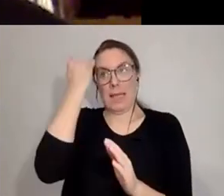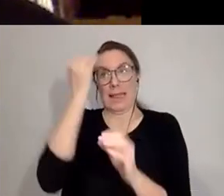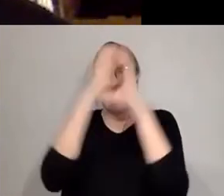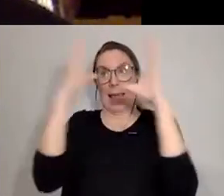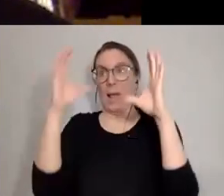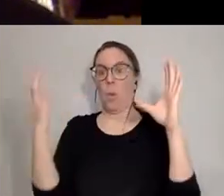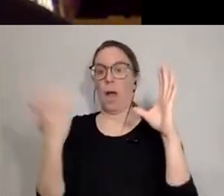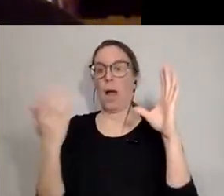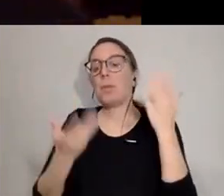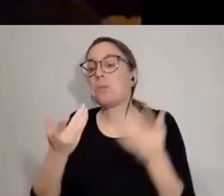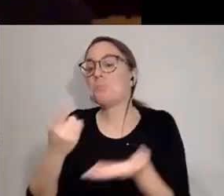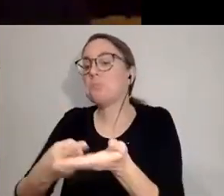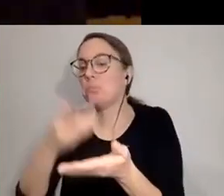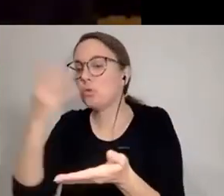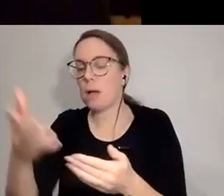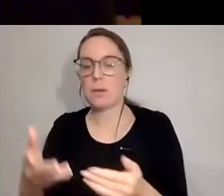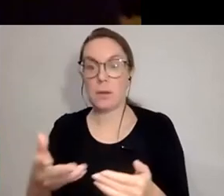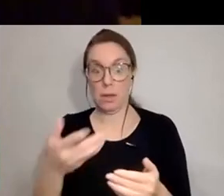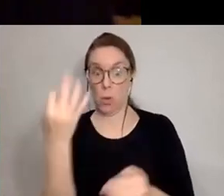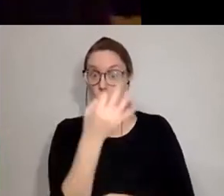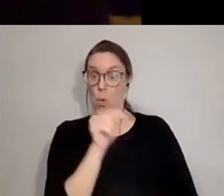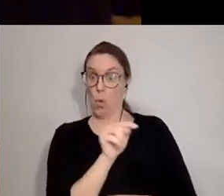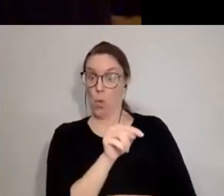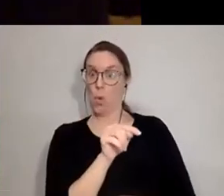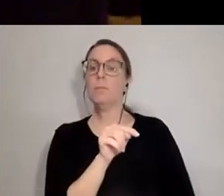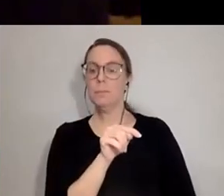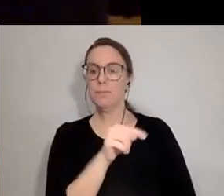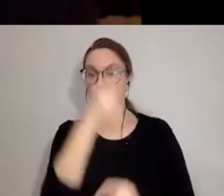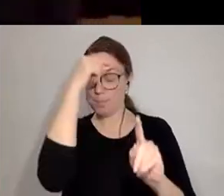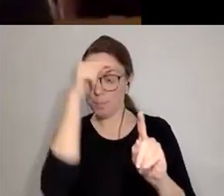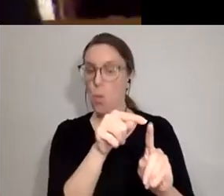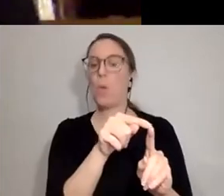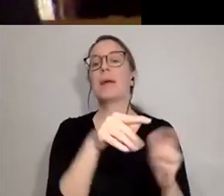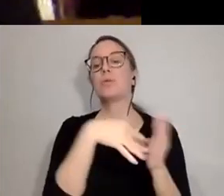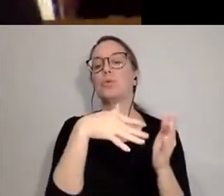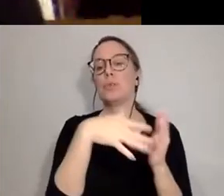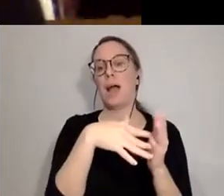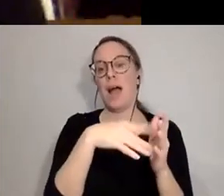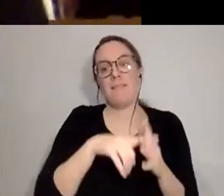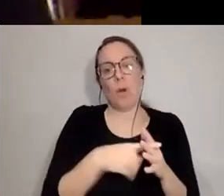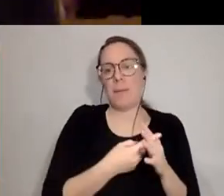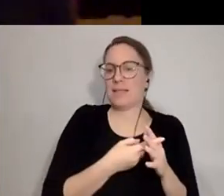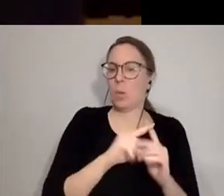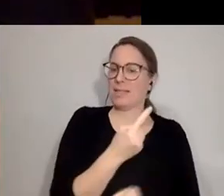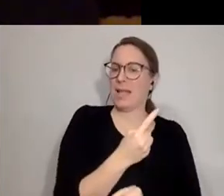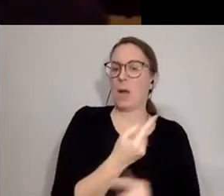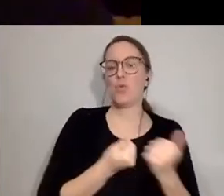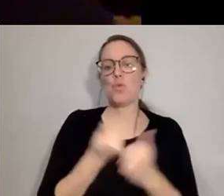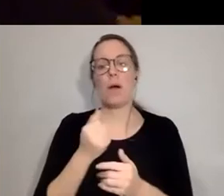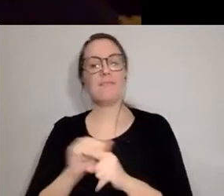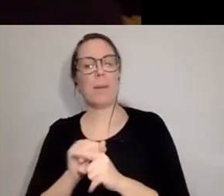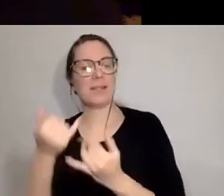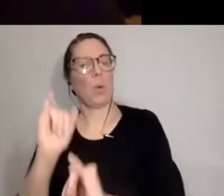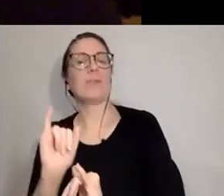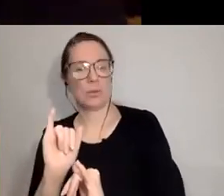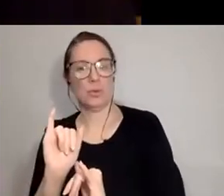ce cours qui s'adresse tant d'ailleurs à des étudiants de formation initiale qu'à des étudiants de formation continue puisse se dérouler